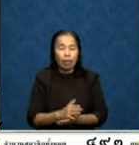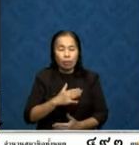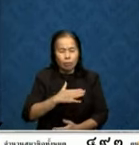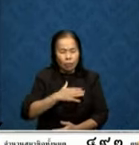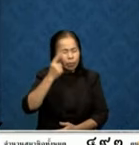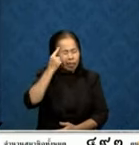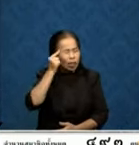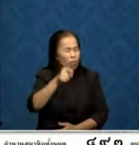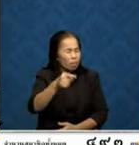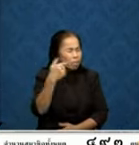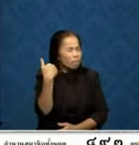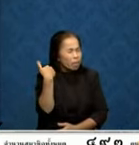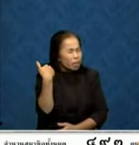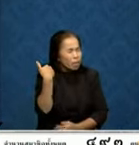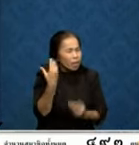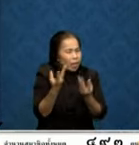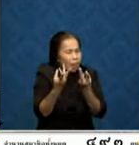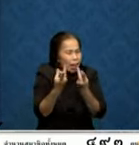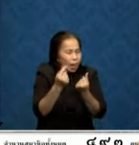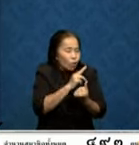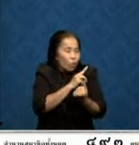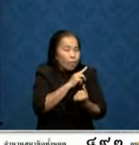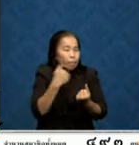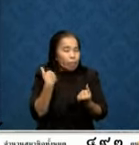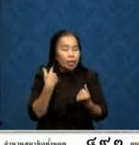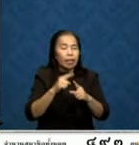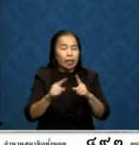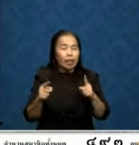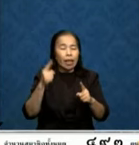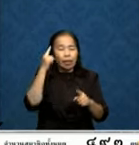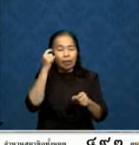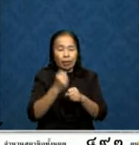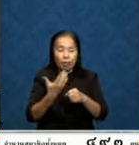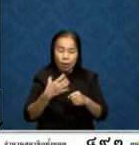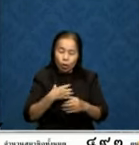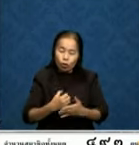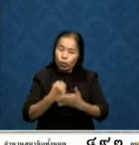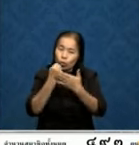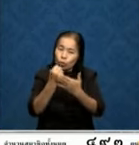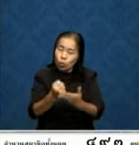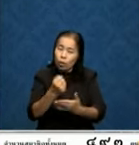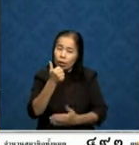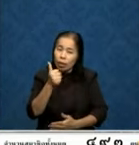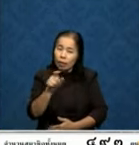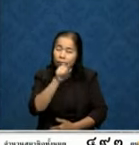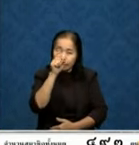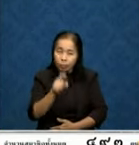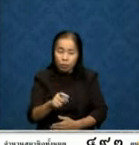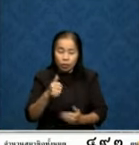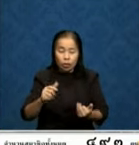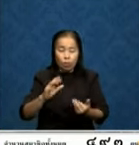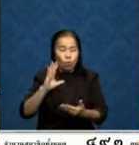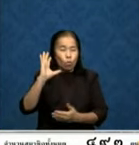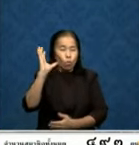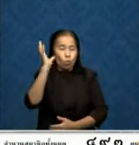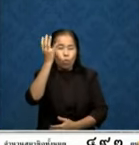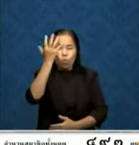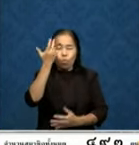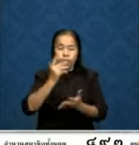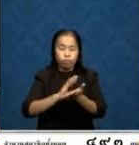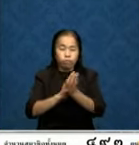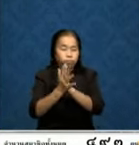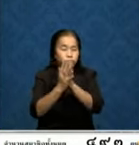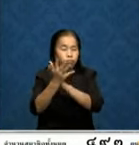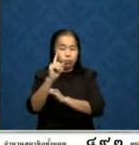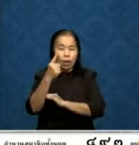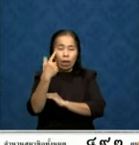ตัวเลขอยู่ในใจแต่ก็อยากทราบครับว่าเราจะเอานี่มาชดเชยนำโลกความเป็นสมัยใหม่มาสู่พลังงานในประเทศไท